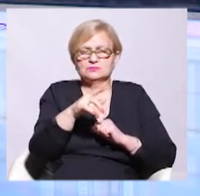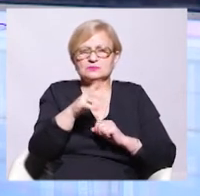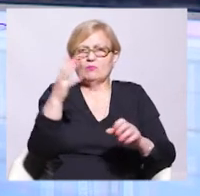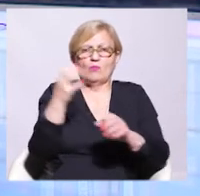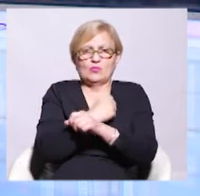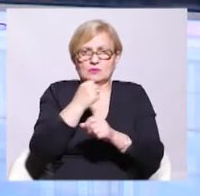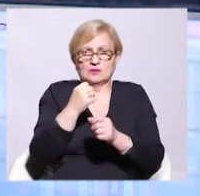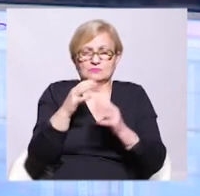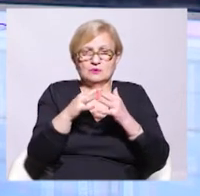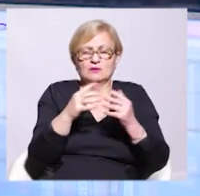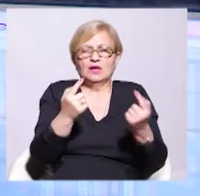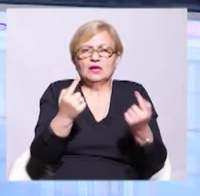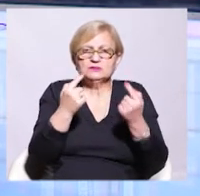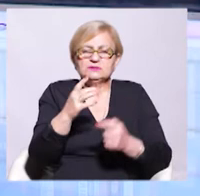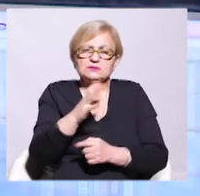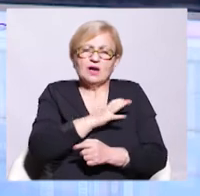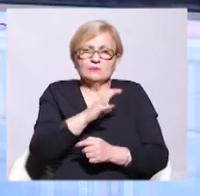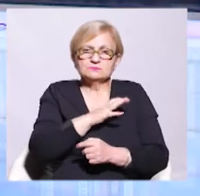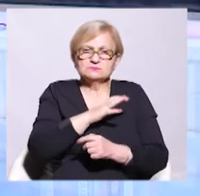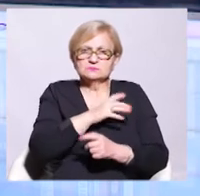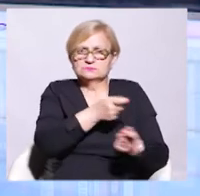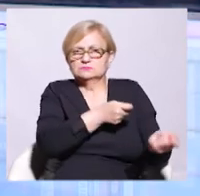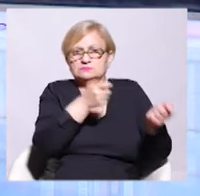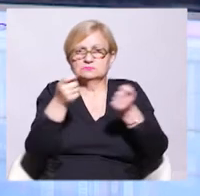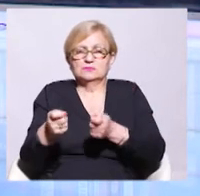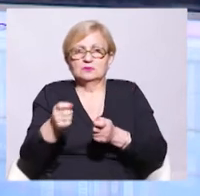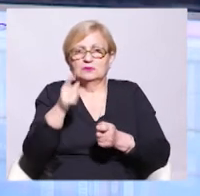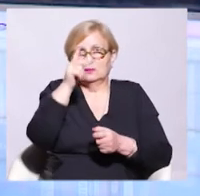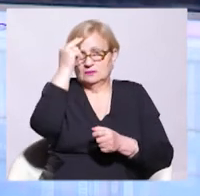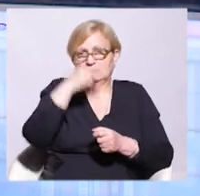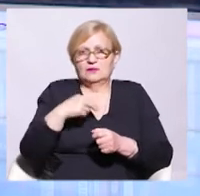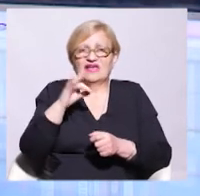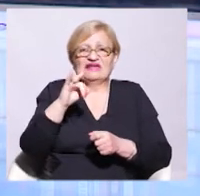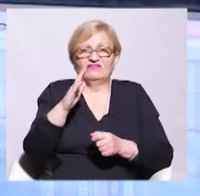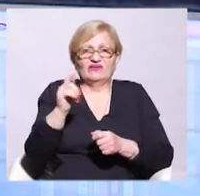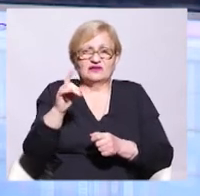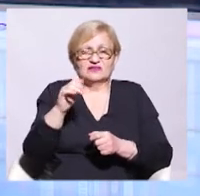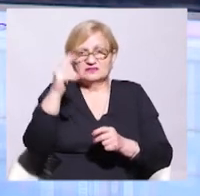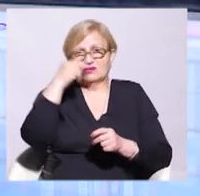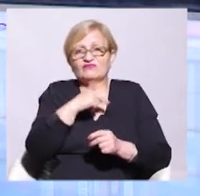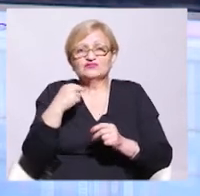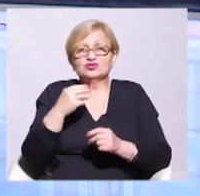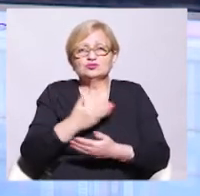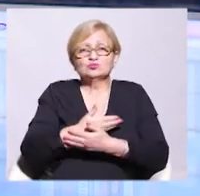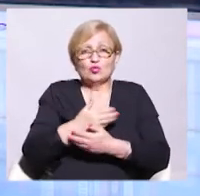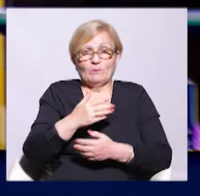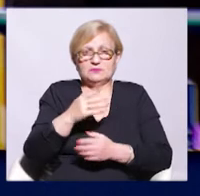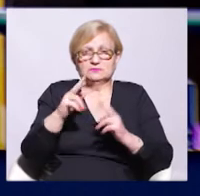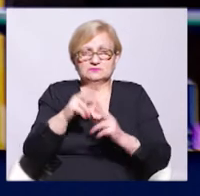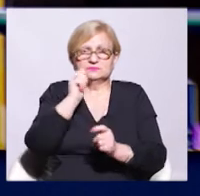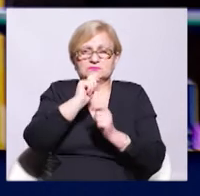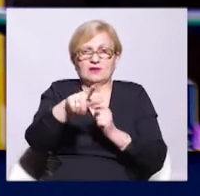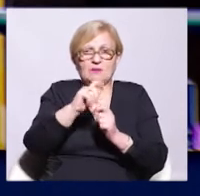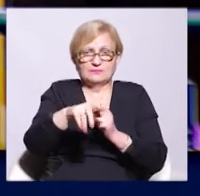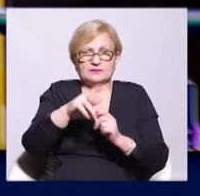იქიდან წამოღებული დიდ ძალი გასამრჯელოთი ივერიის ღვთისმშობლის მონასტრის მშენებლობას